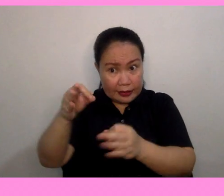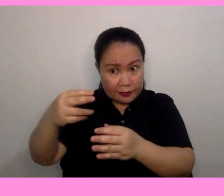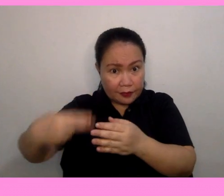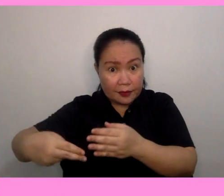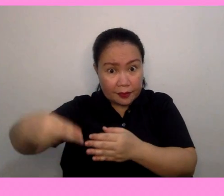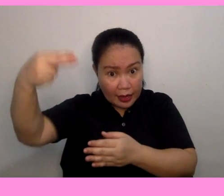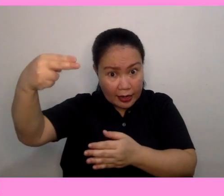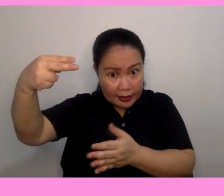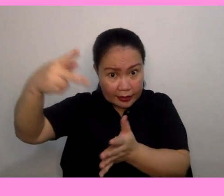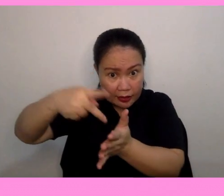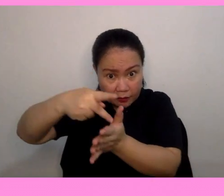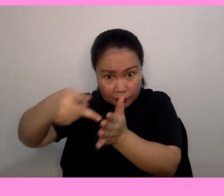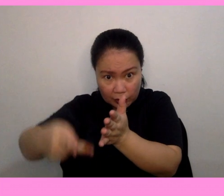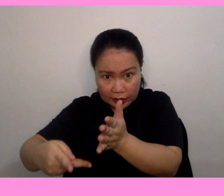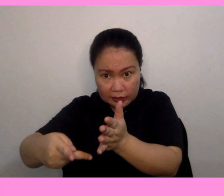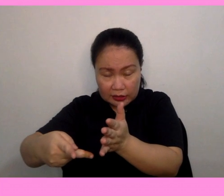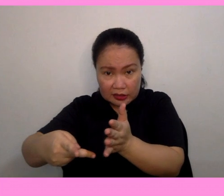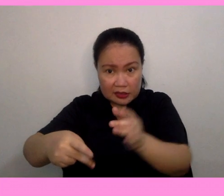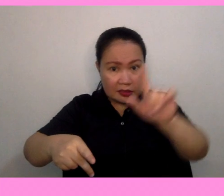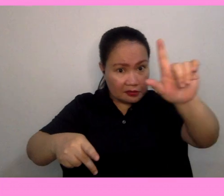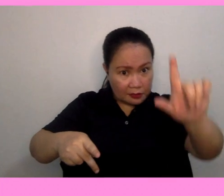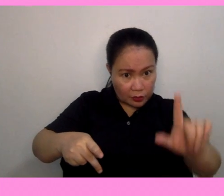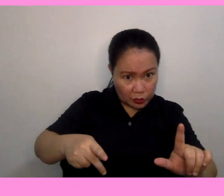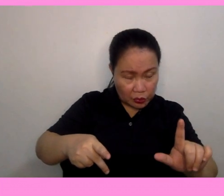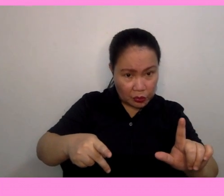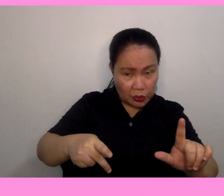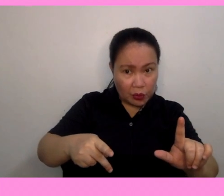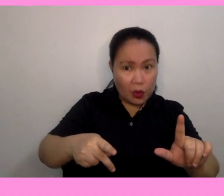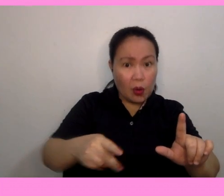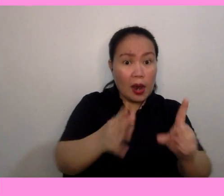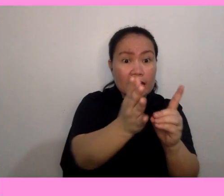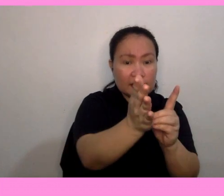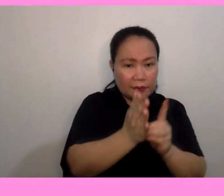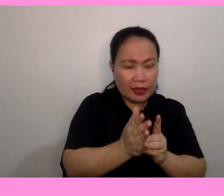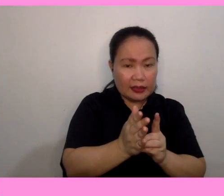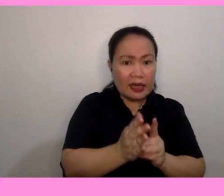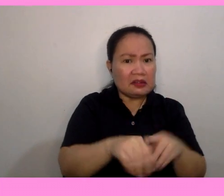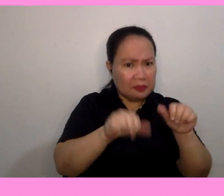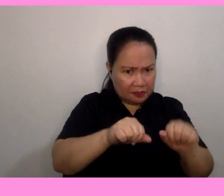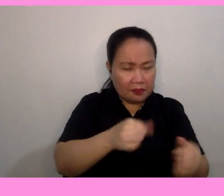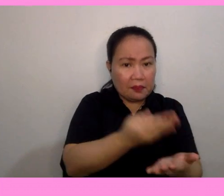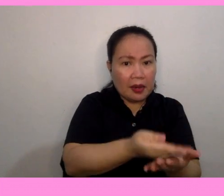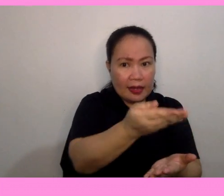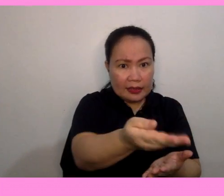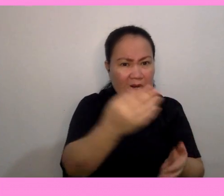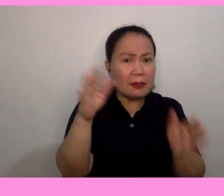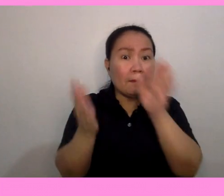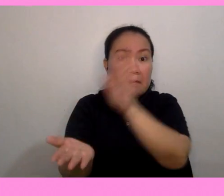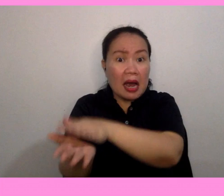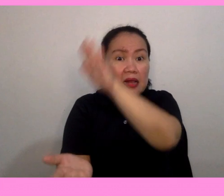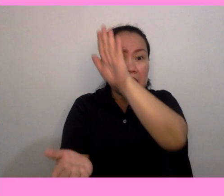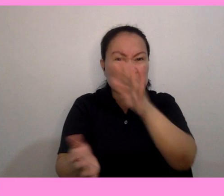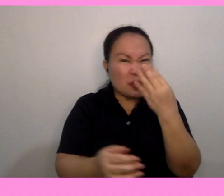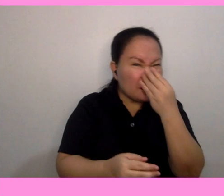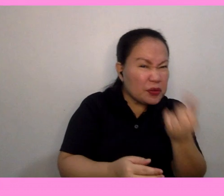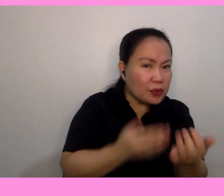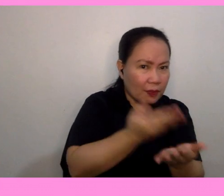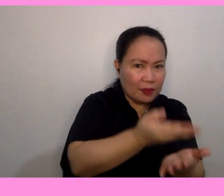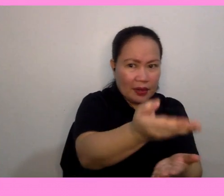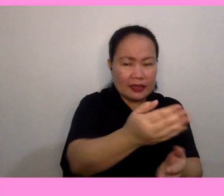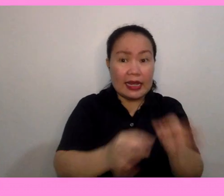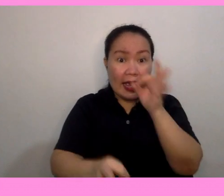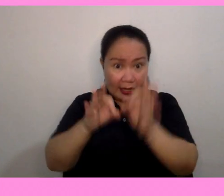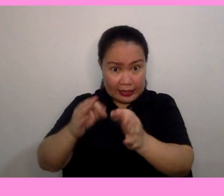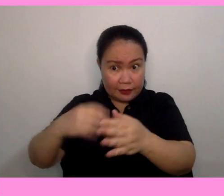Kapag tumaas ang presyo, bumababa ang dami ng gusto at kayang bilhin ng mga mamimili. At